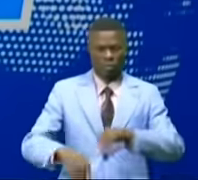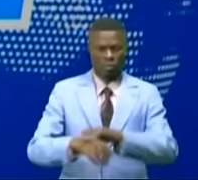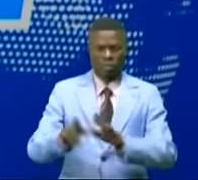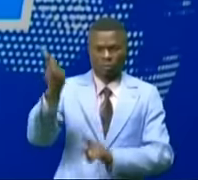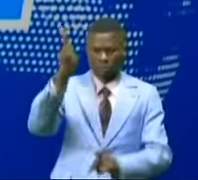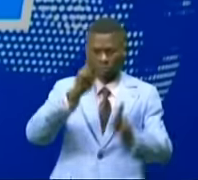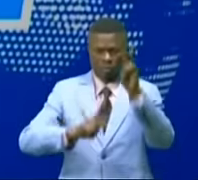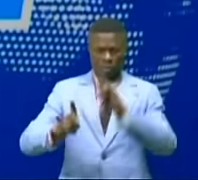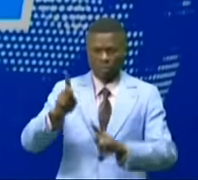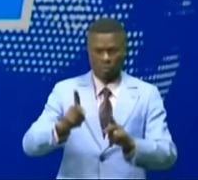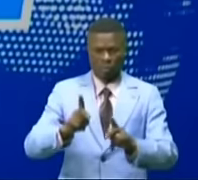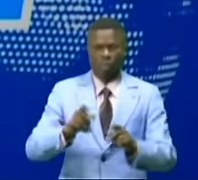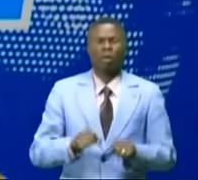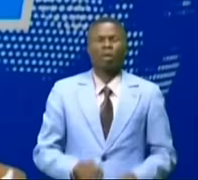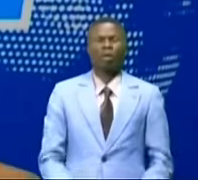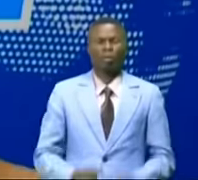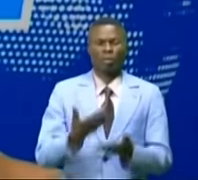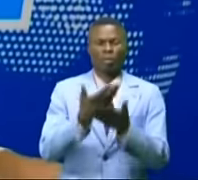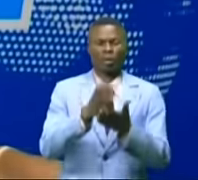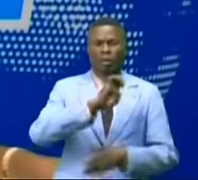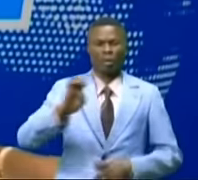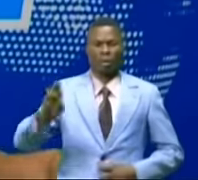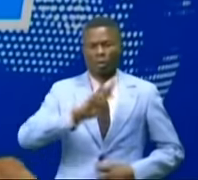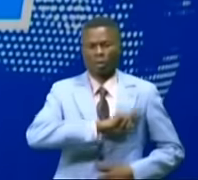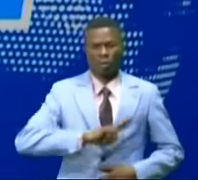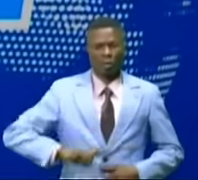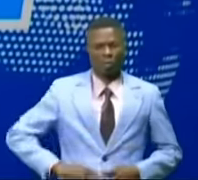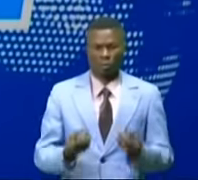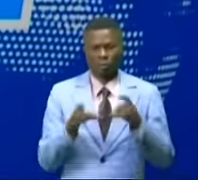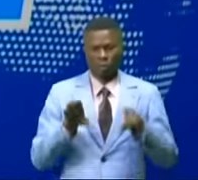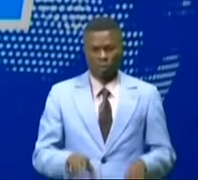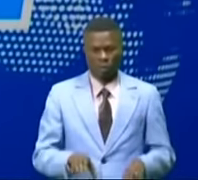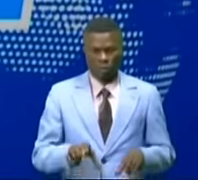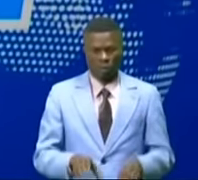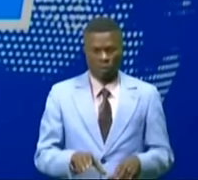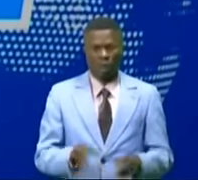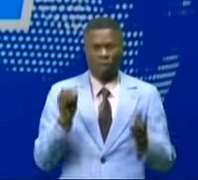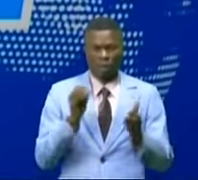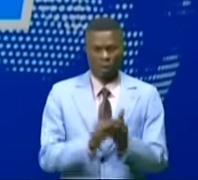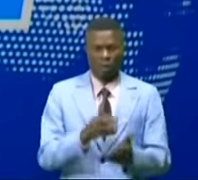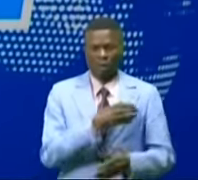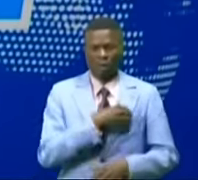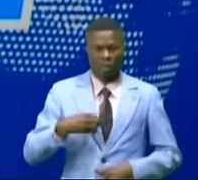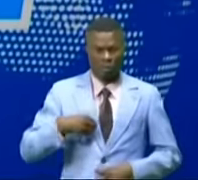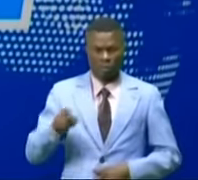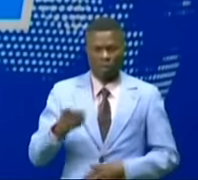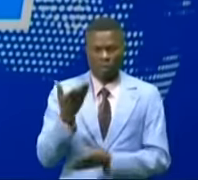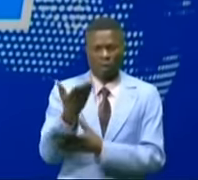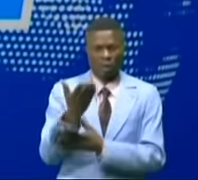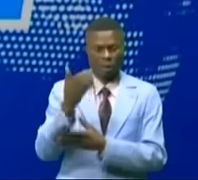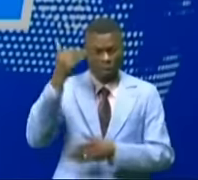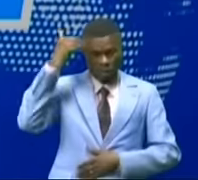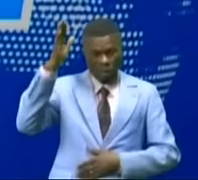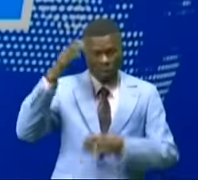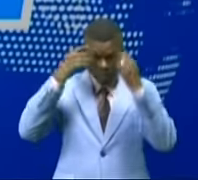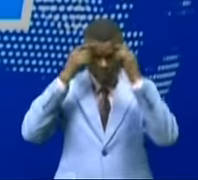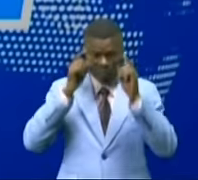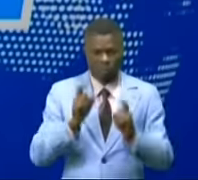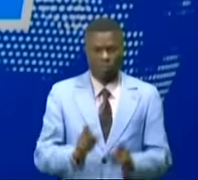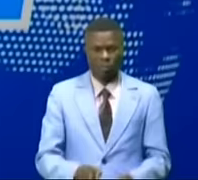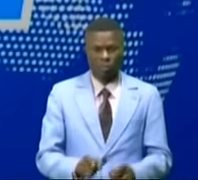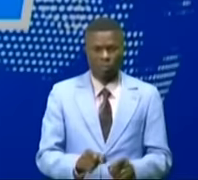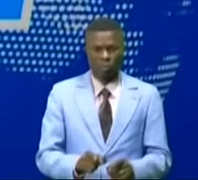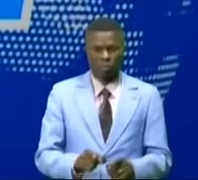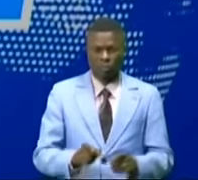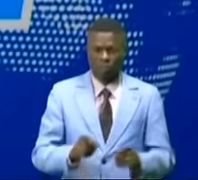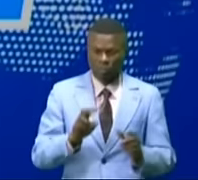population meurtrie de la partie est de la RDC. Et puis celle de l'Équateur ont décidé